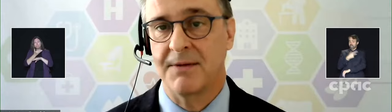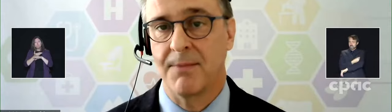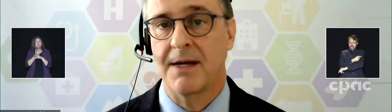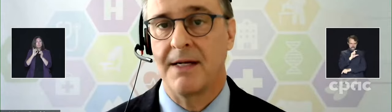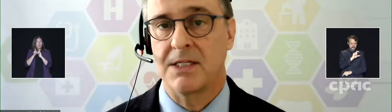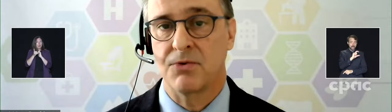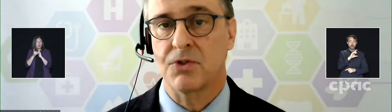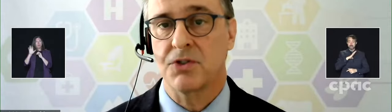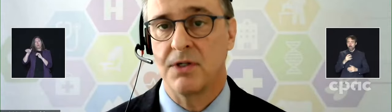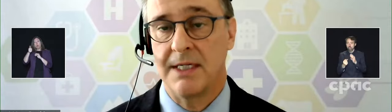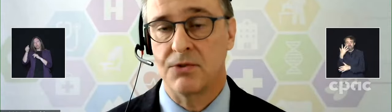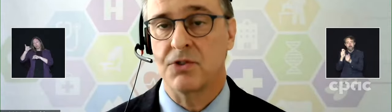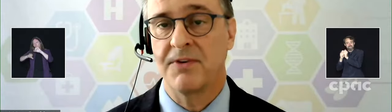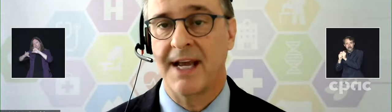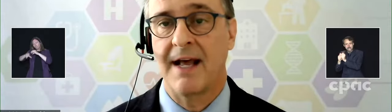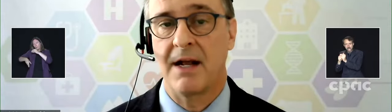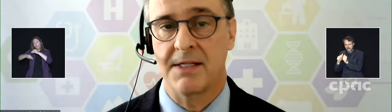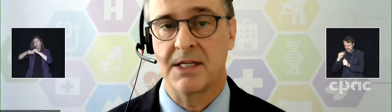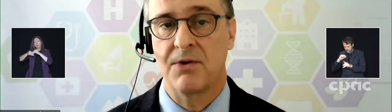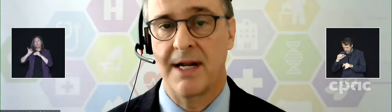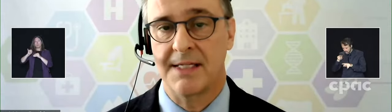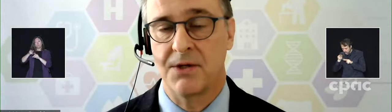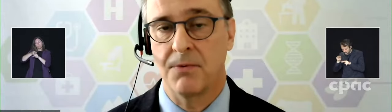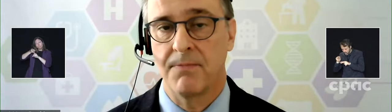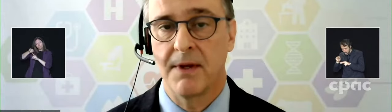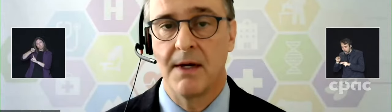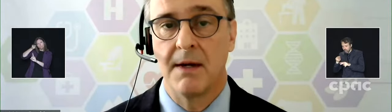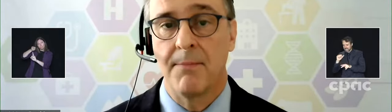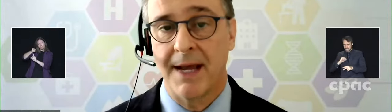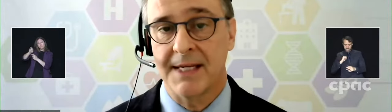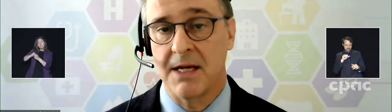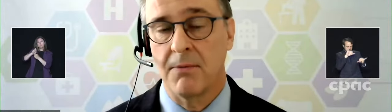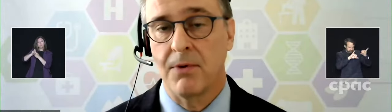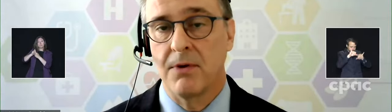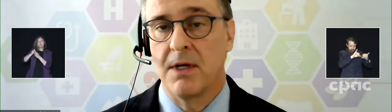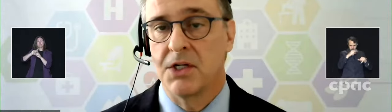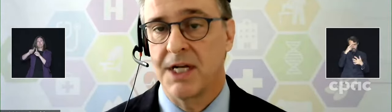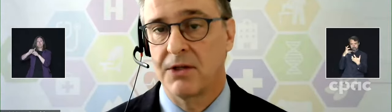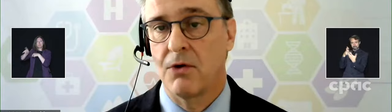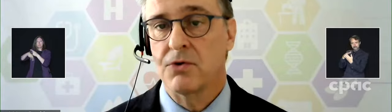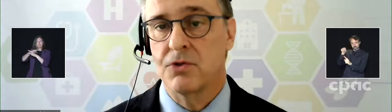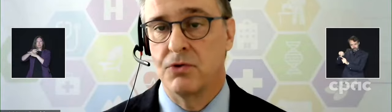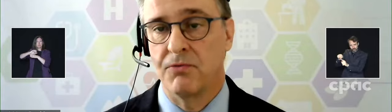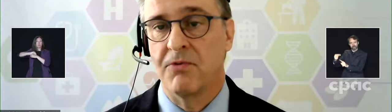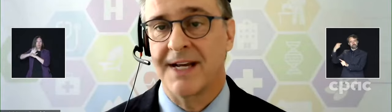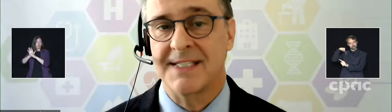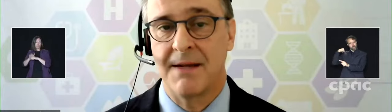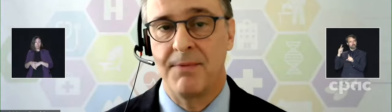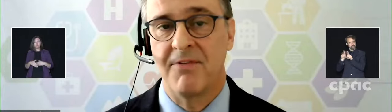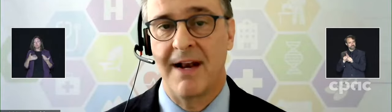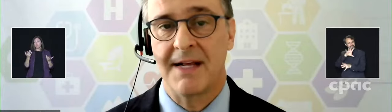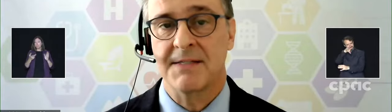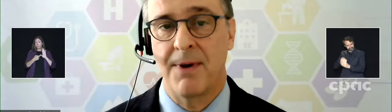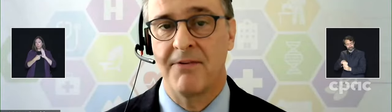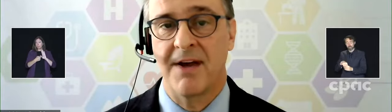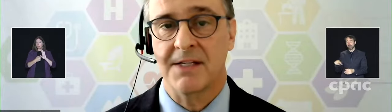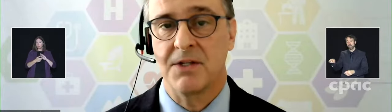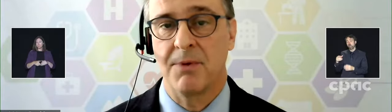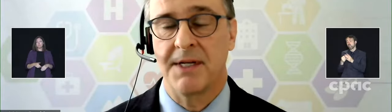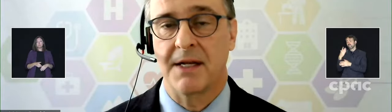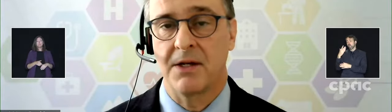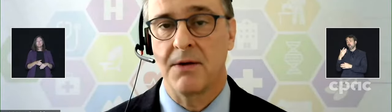spécifiquement les souches virales en circulation. Par exemple, chaque dose du nouveau vaccin bivalent